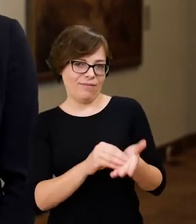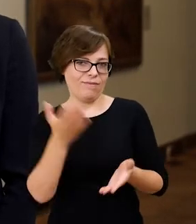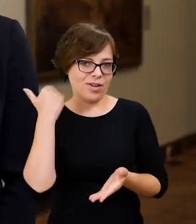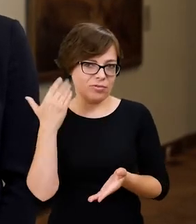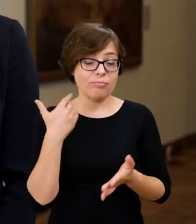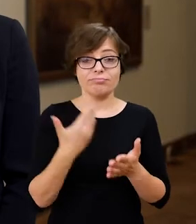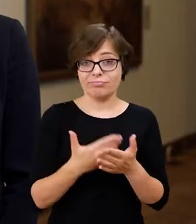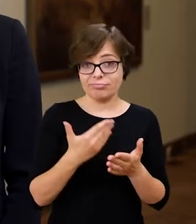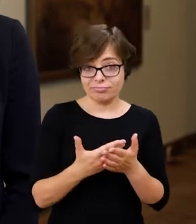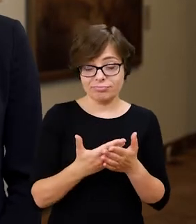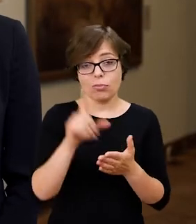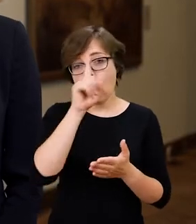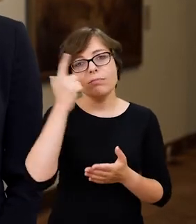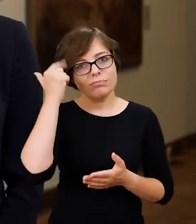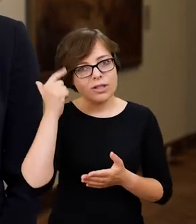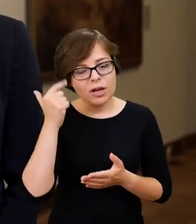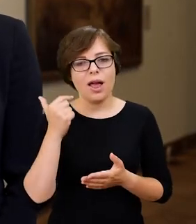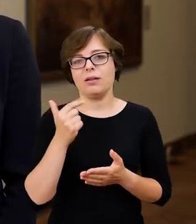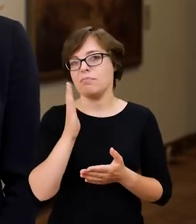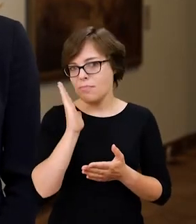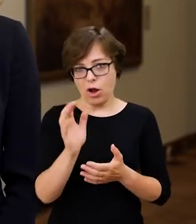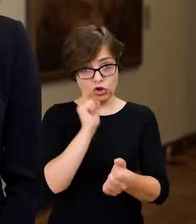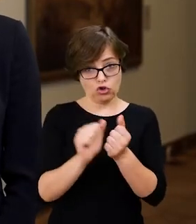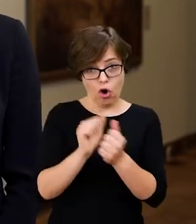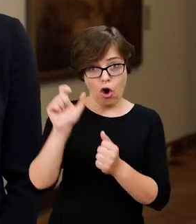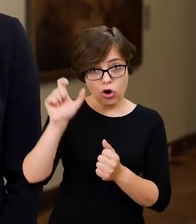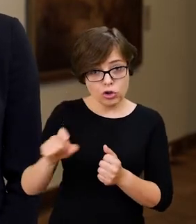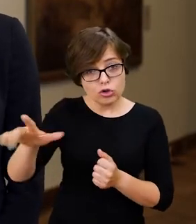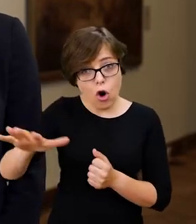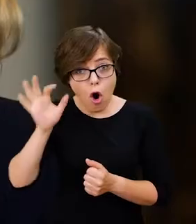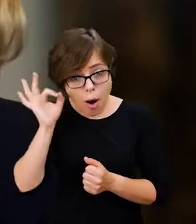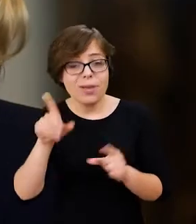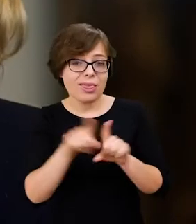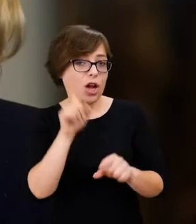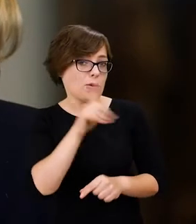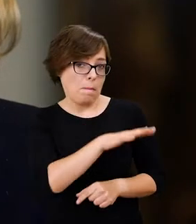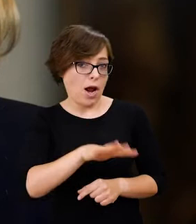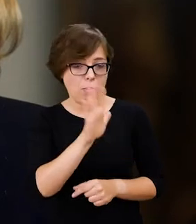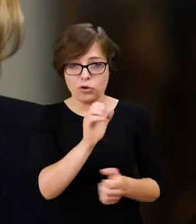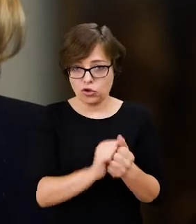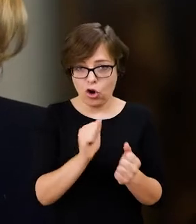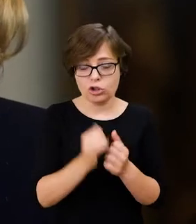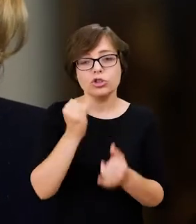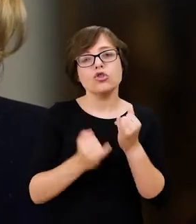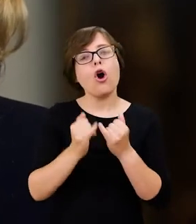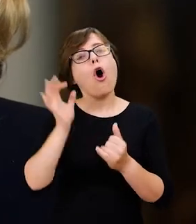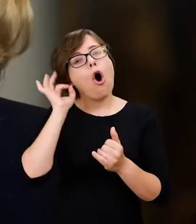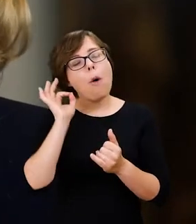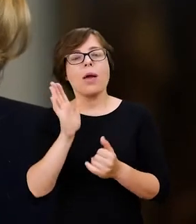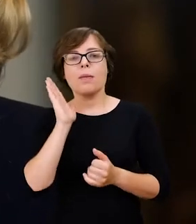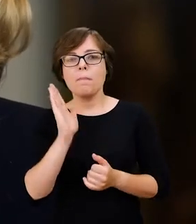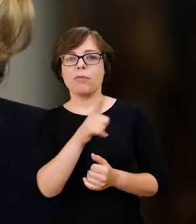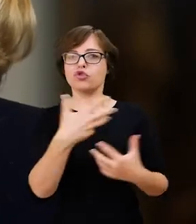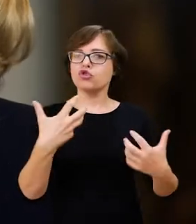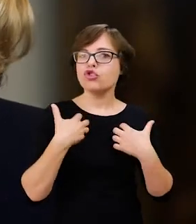bowiem, że przyniesie szkodę tak kobietom, jak mężczyznom, jeśli będą uczestniczyły w studium z